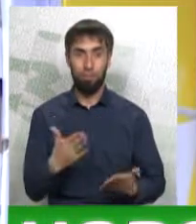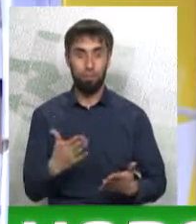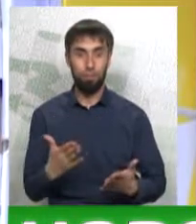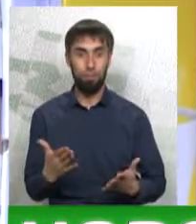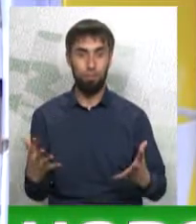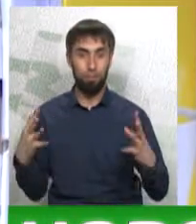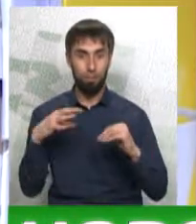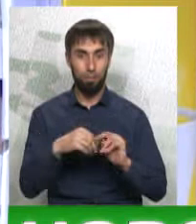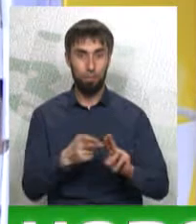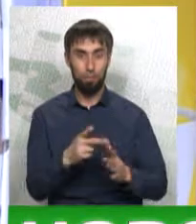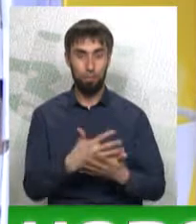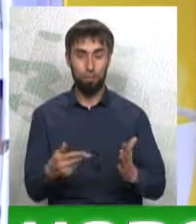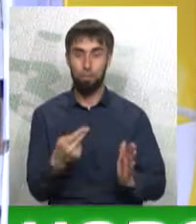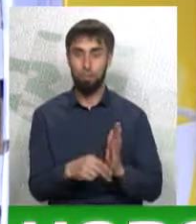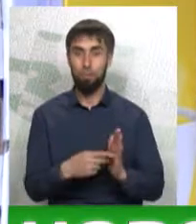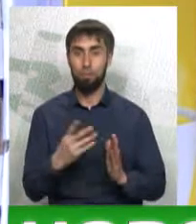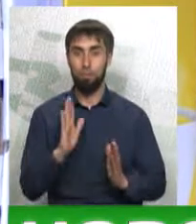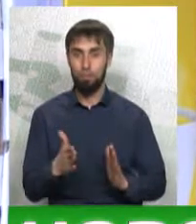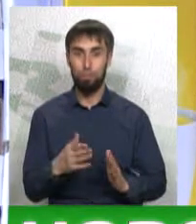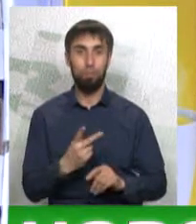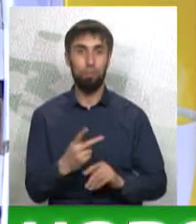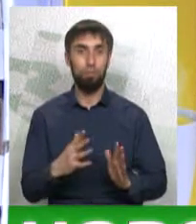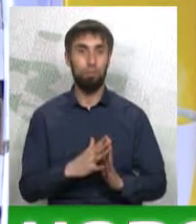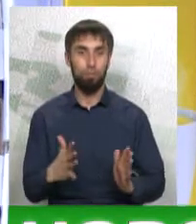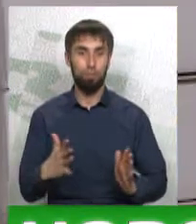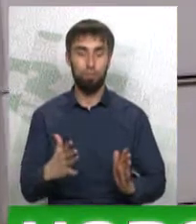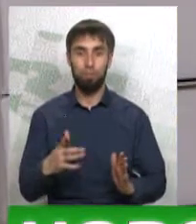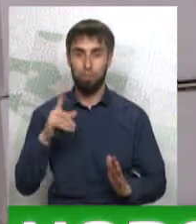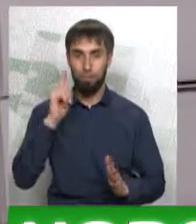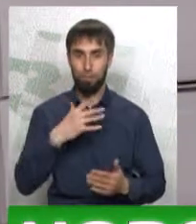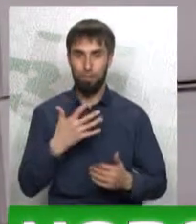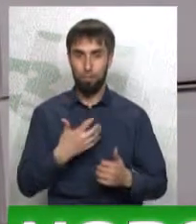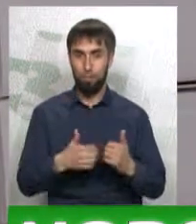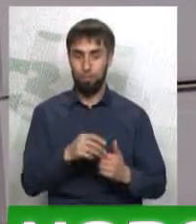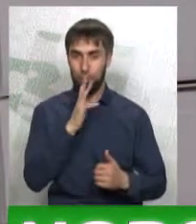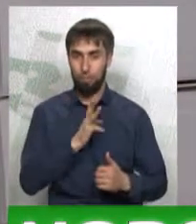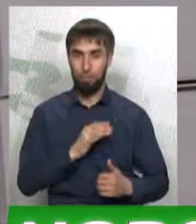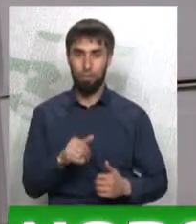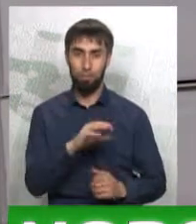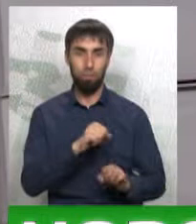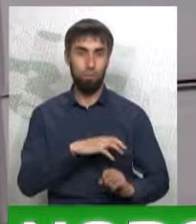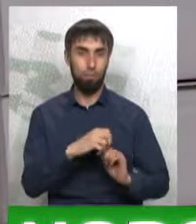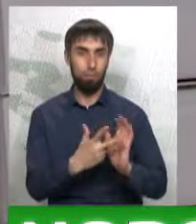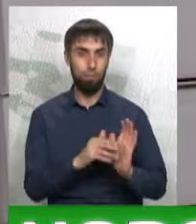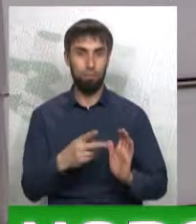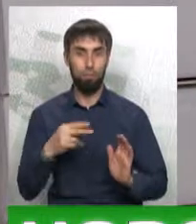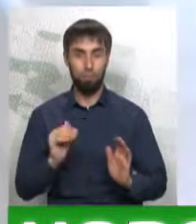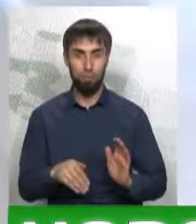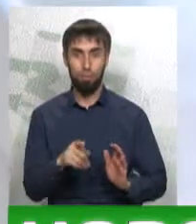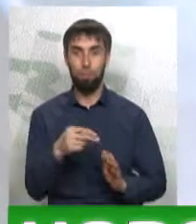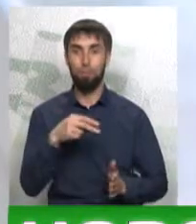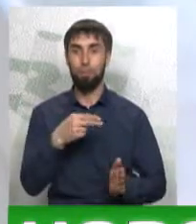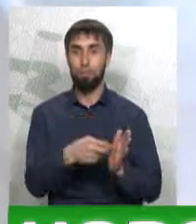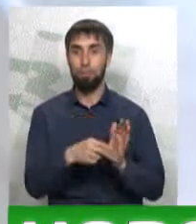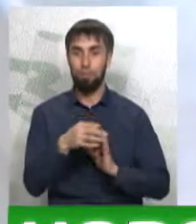учесть стоимость антибиотиков, то покупателю придется заплатить в 2 раза больше. Учитывая средний доход граждан 18-20 тысяч рублей, то покупка